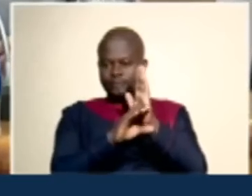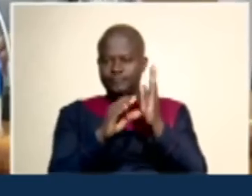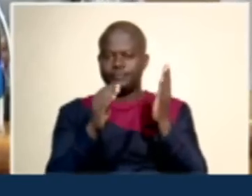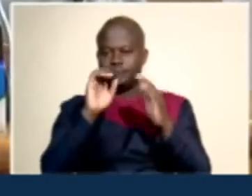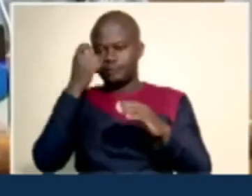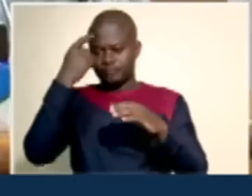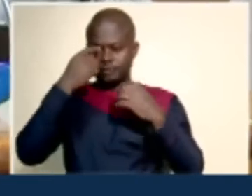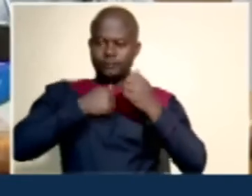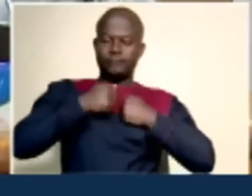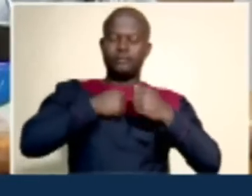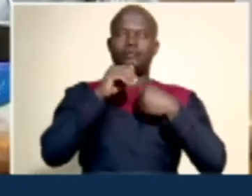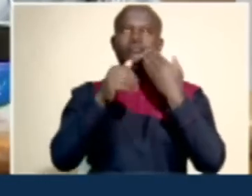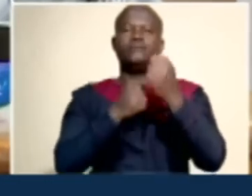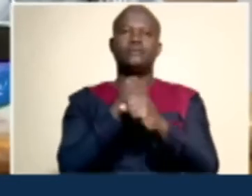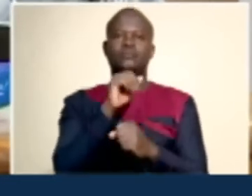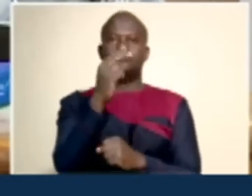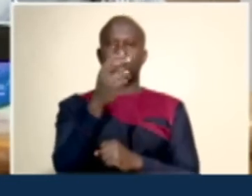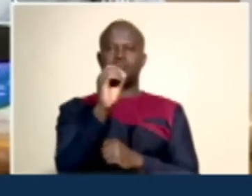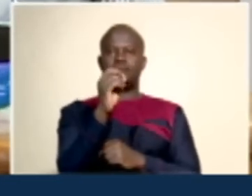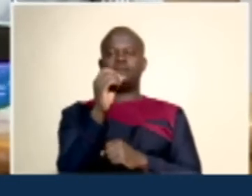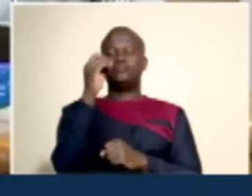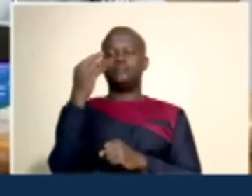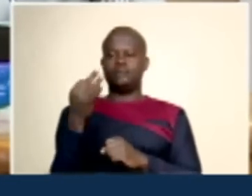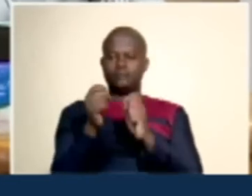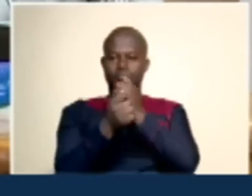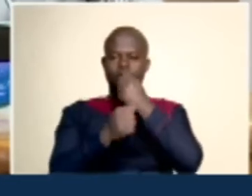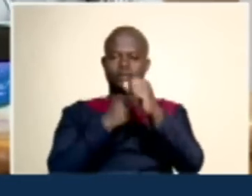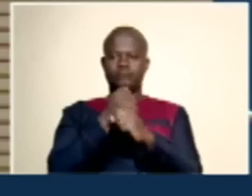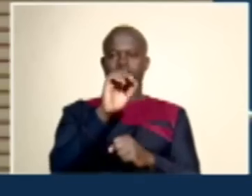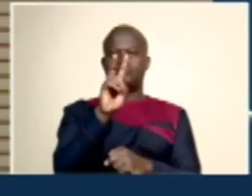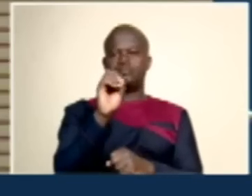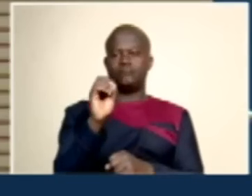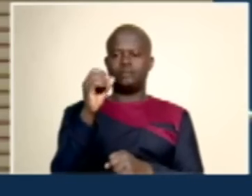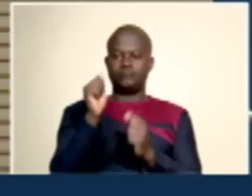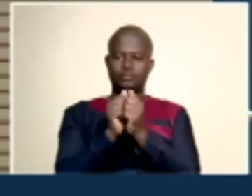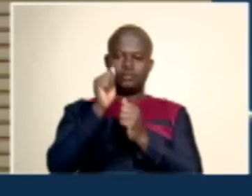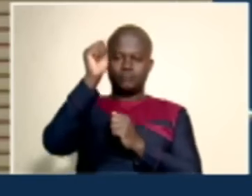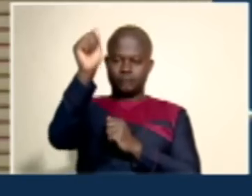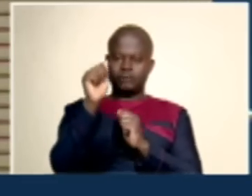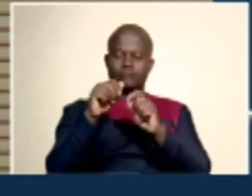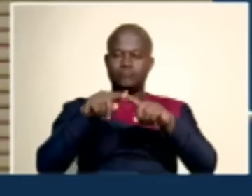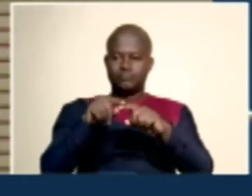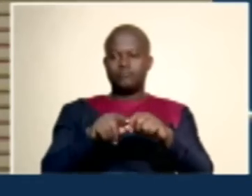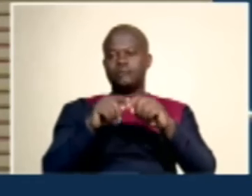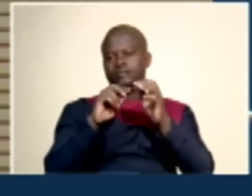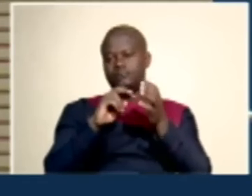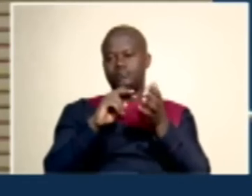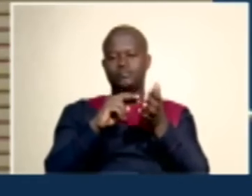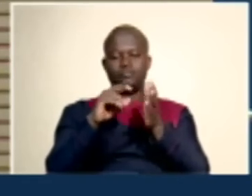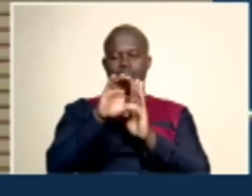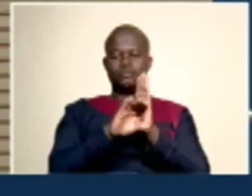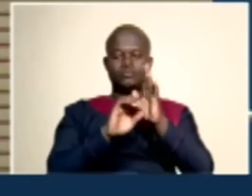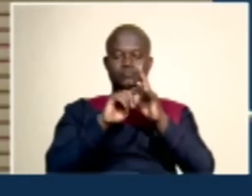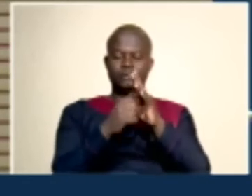rya Repubulika y'u Rwanda ryo mwaka 2003 ryavuguruwe mwaka 2015 ishingiro ry'umushinga w'itegeko nshinga ryatangijwe